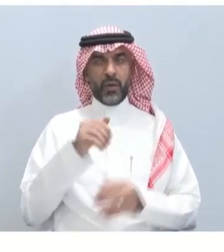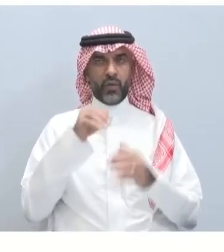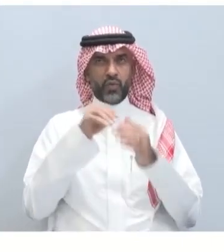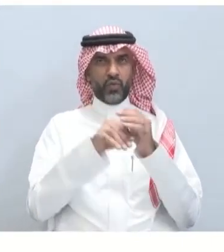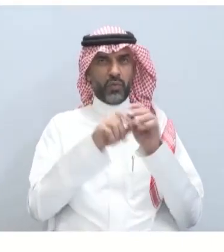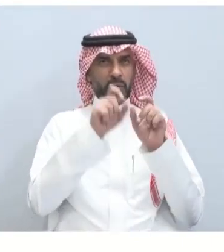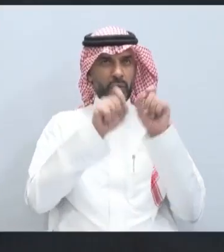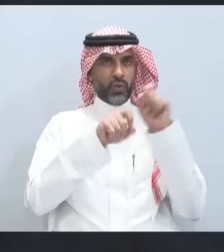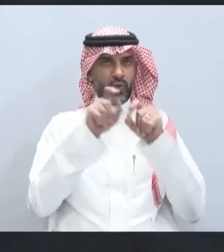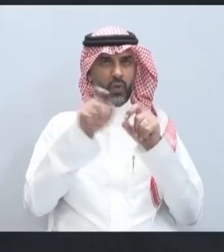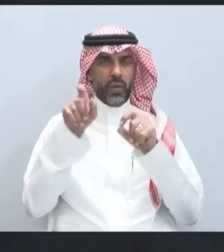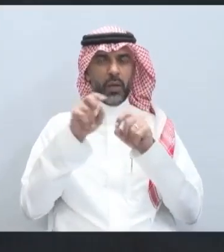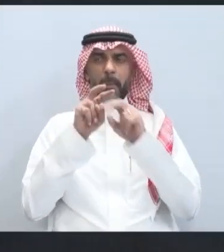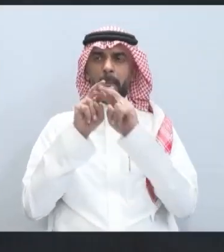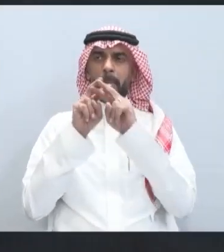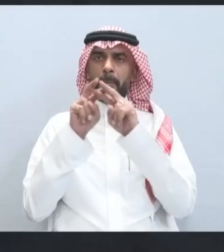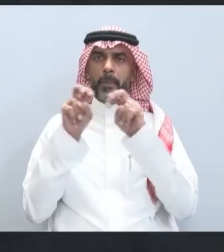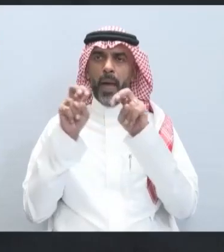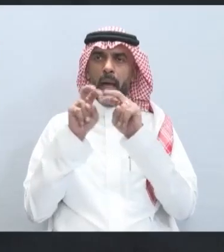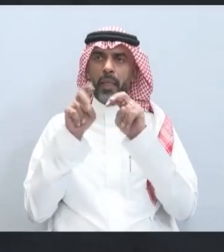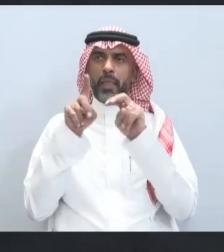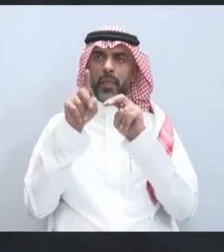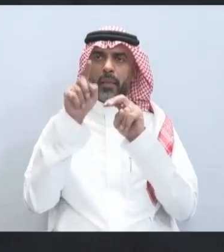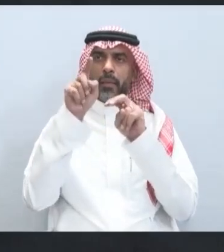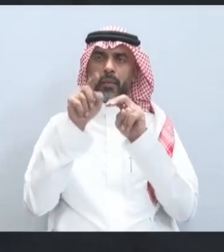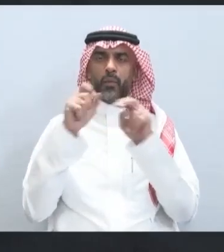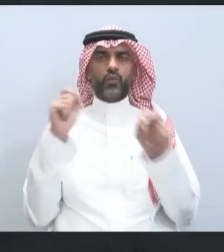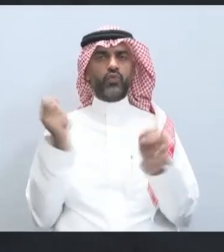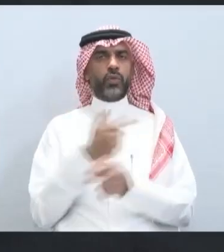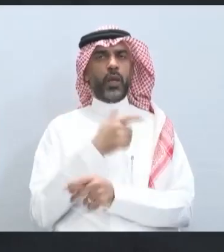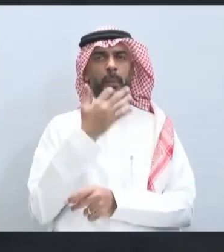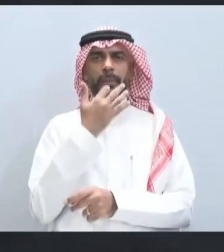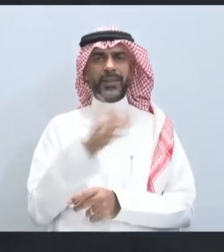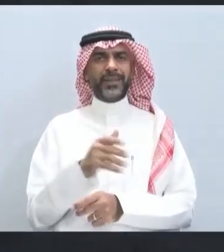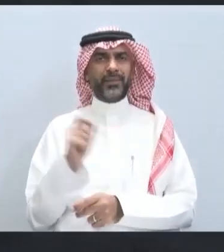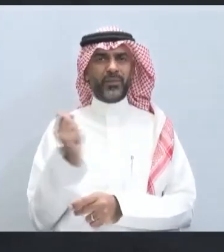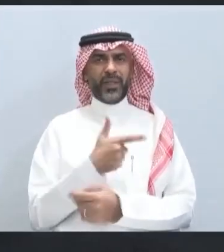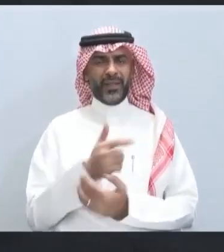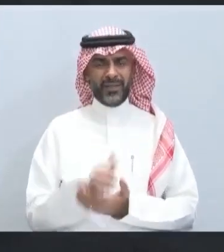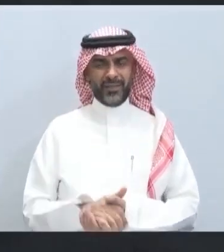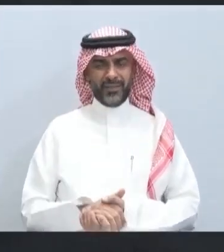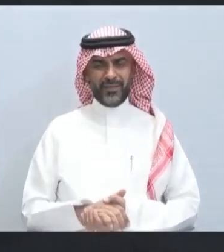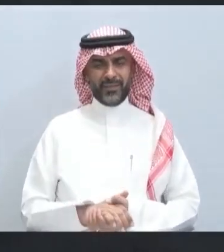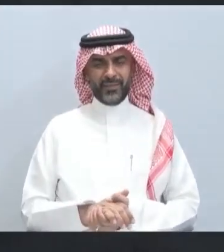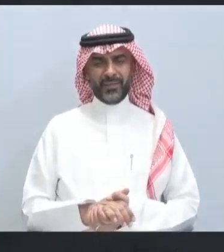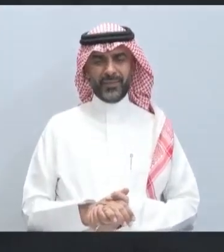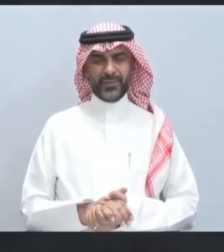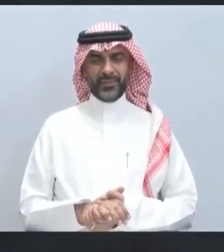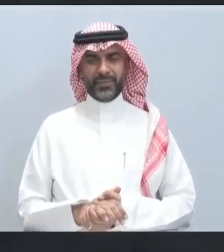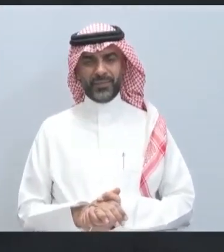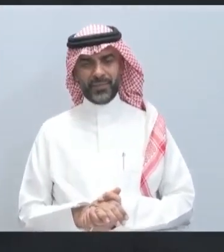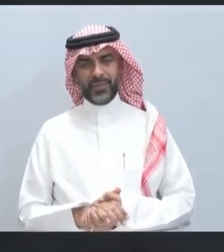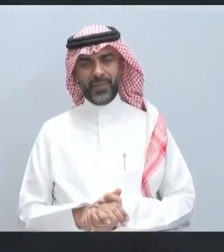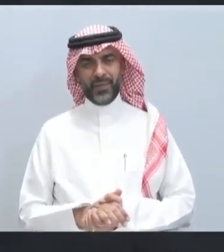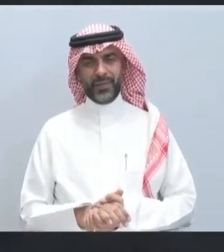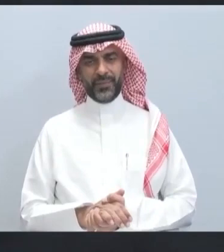ان العمليات البحث بالمصدر الكتروني هي تكون اسهل من المصدر المطبوع